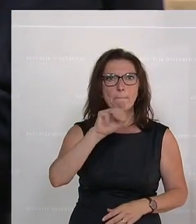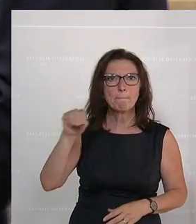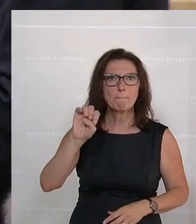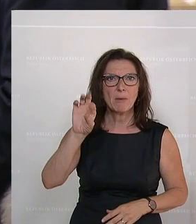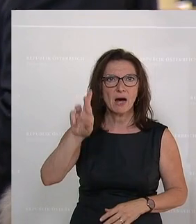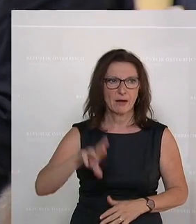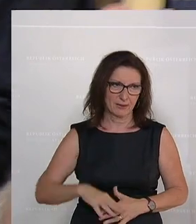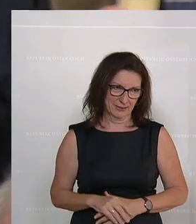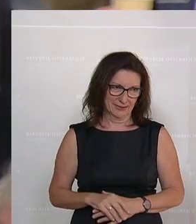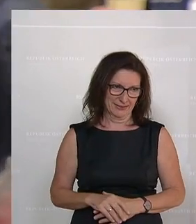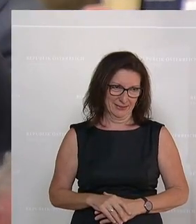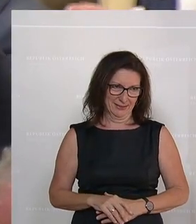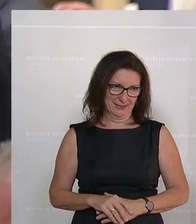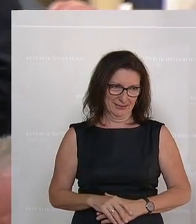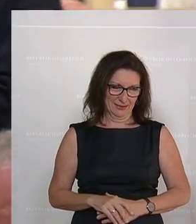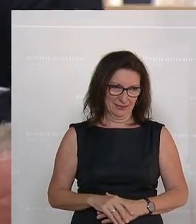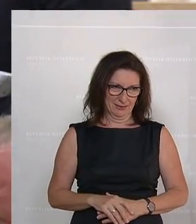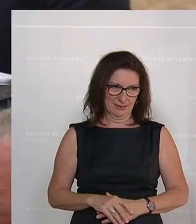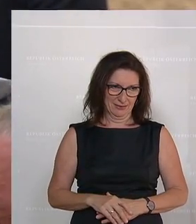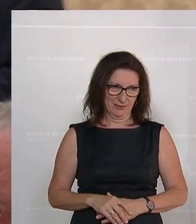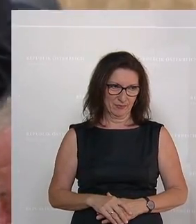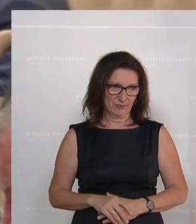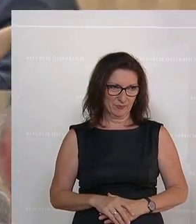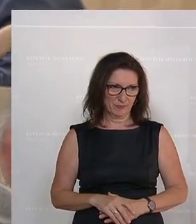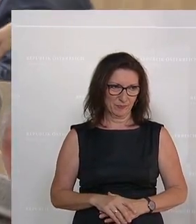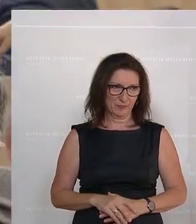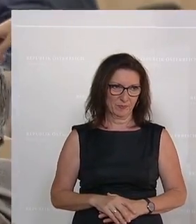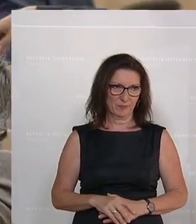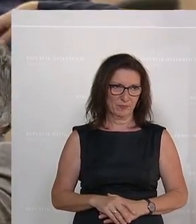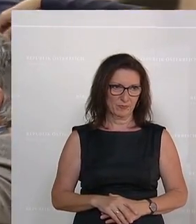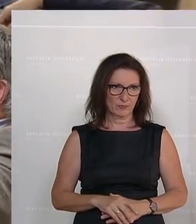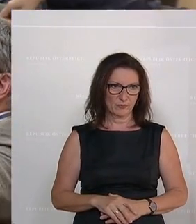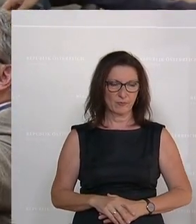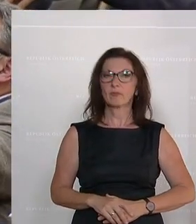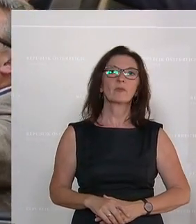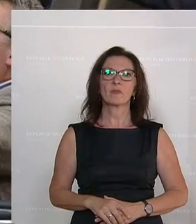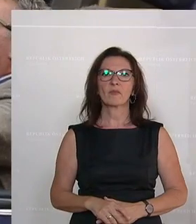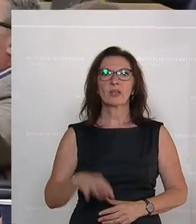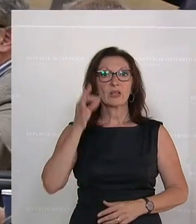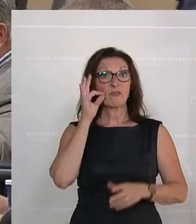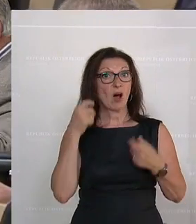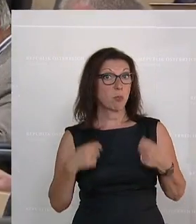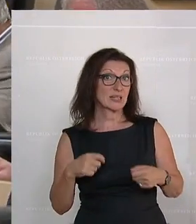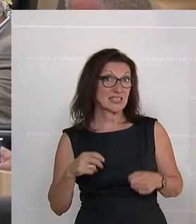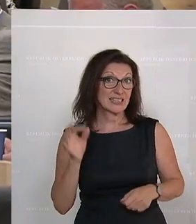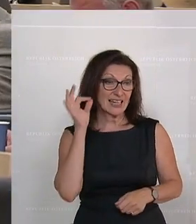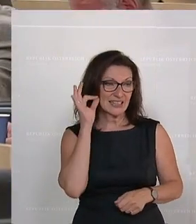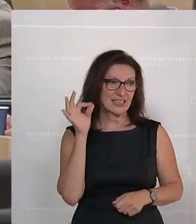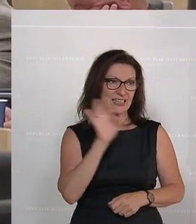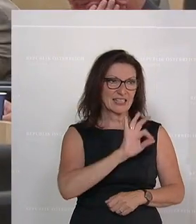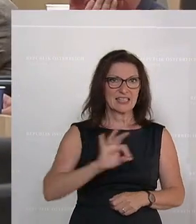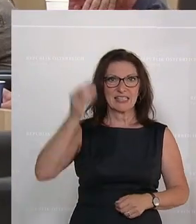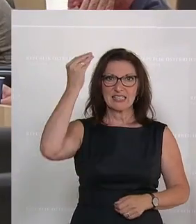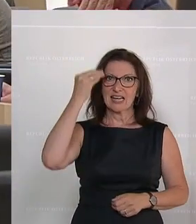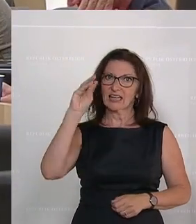die eben strukturell sind und keine einmal maßnahmen abgebaut ist nun rainer wimmer von der sp kolleginnen